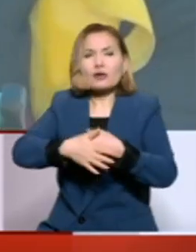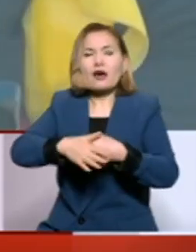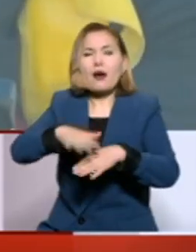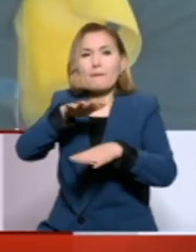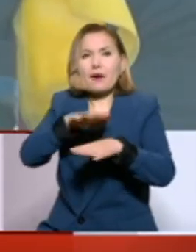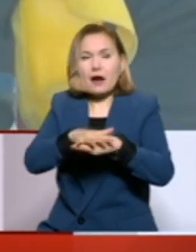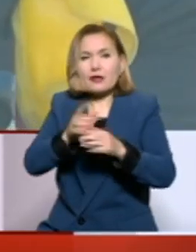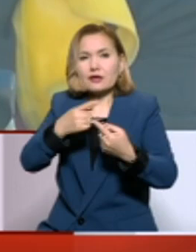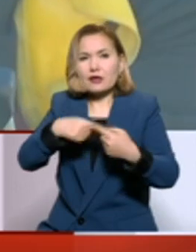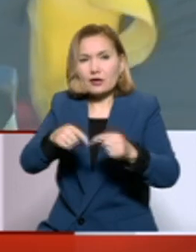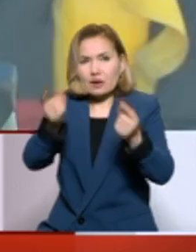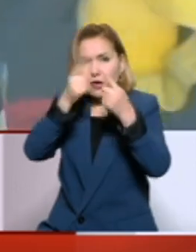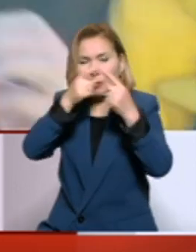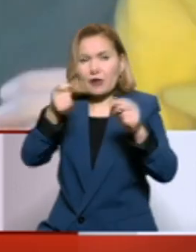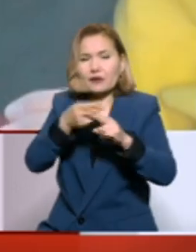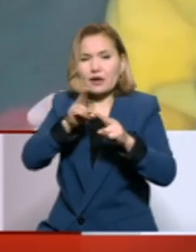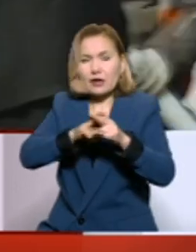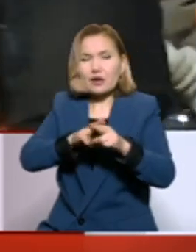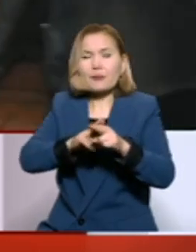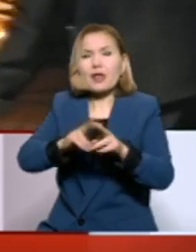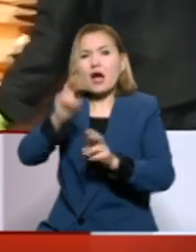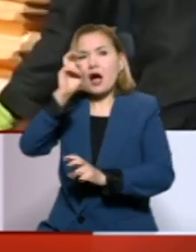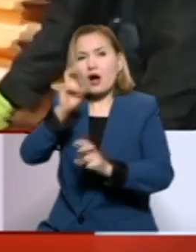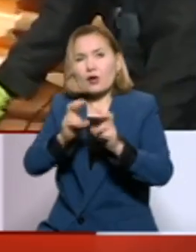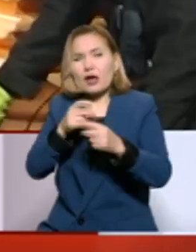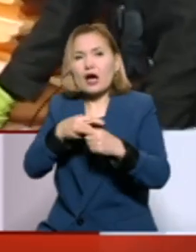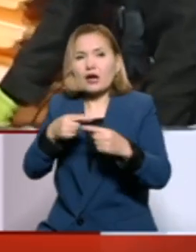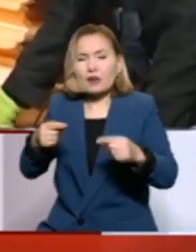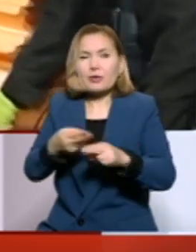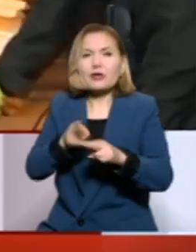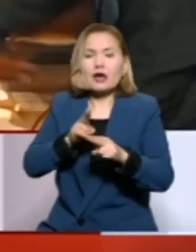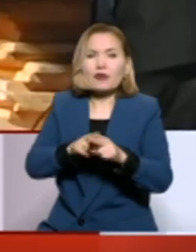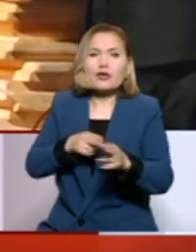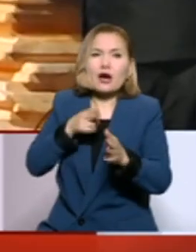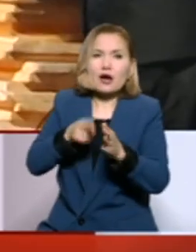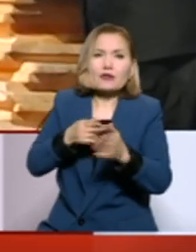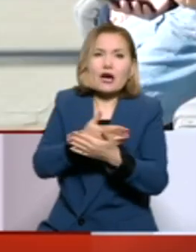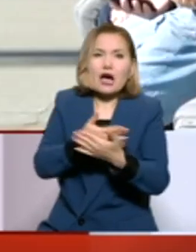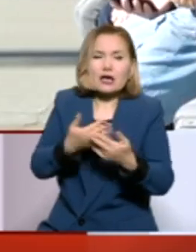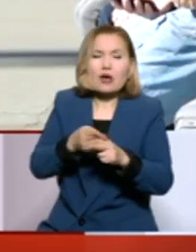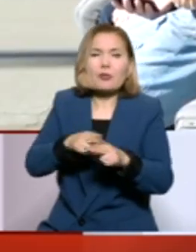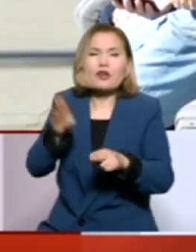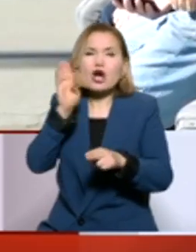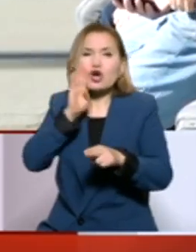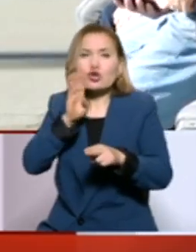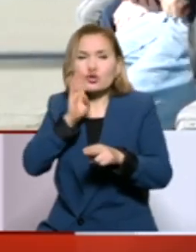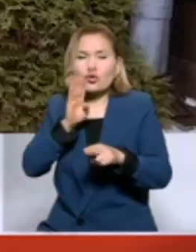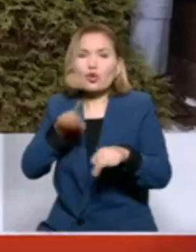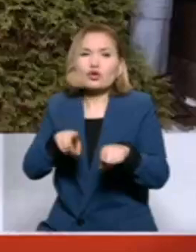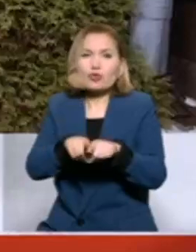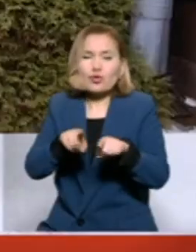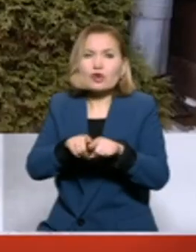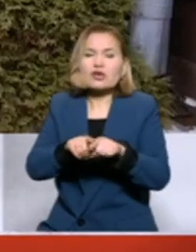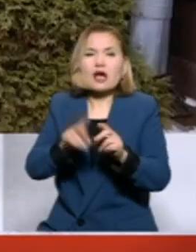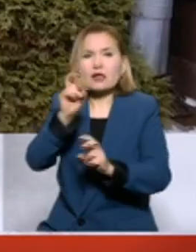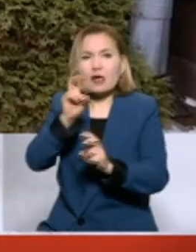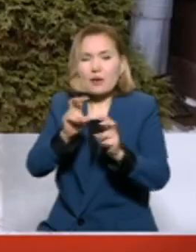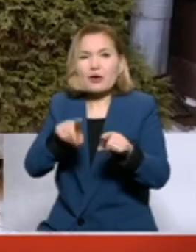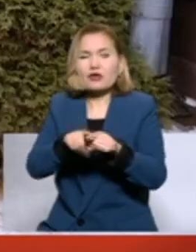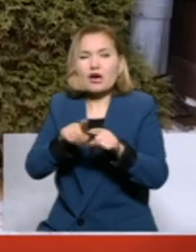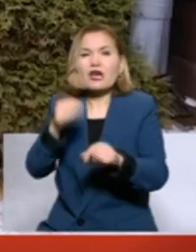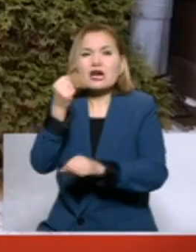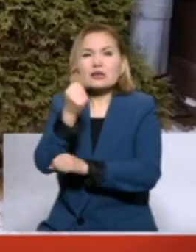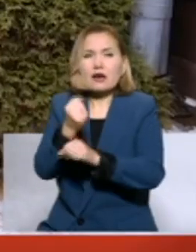жүргізген мониторингке сәйкес, тау-кен, көлік логистика және сумен жабдықтау салаларында жұмысшы тапшылығы байқалады. Экономистердің